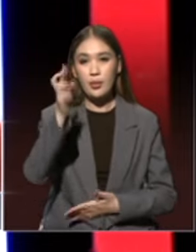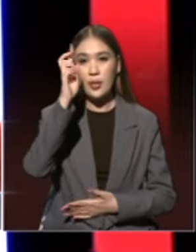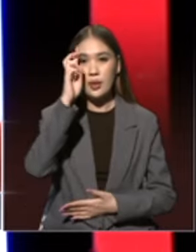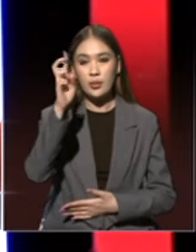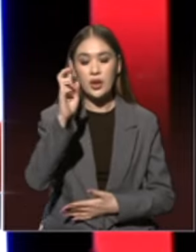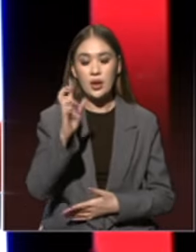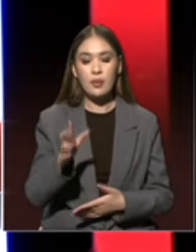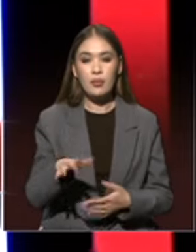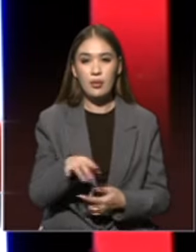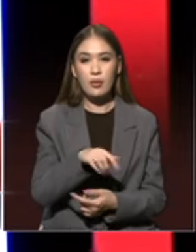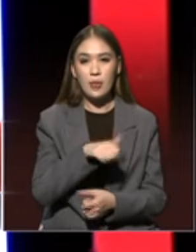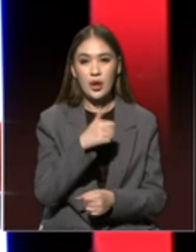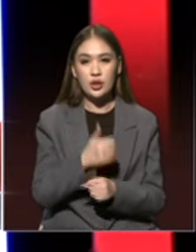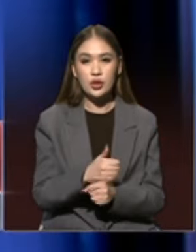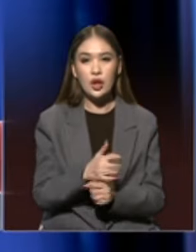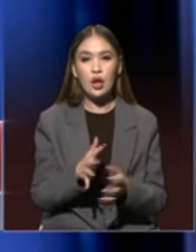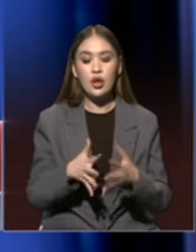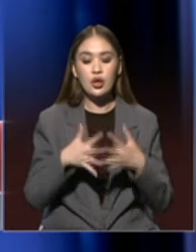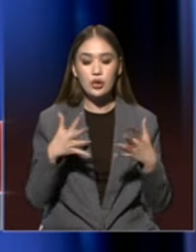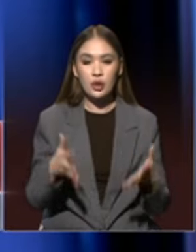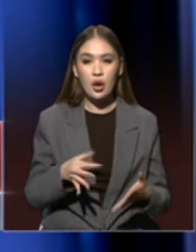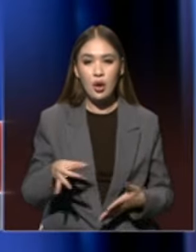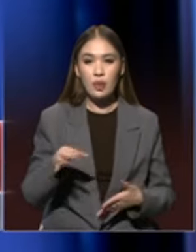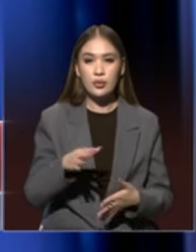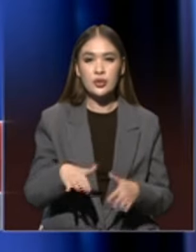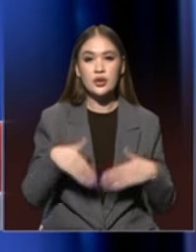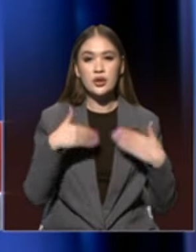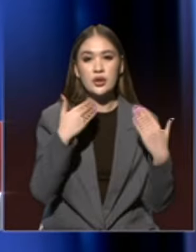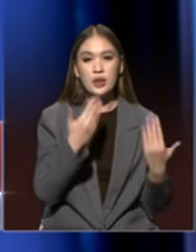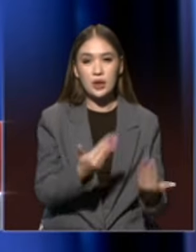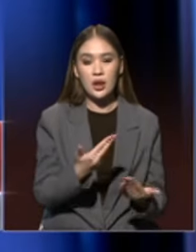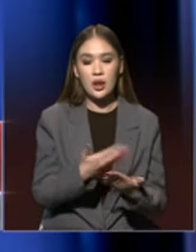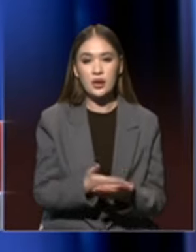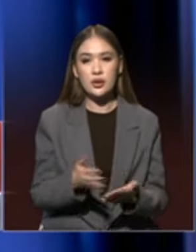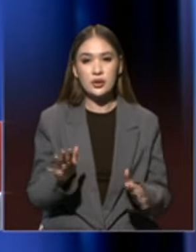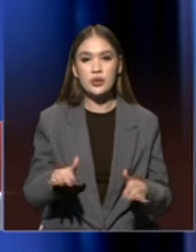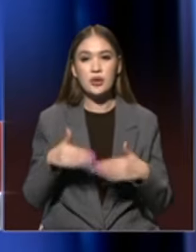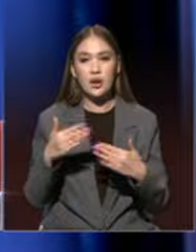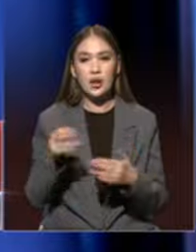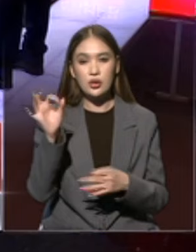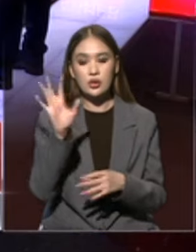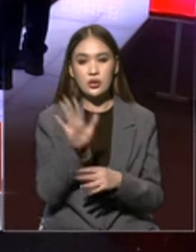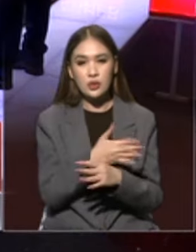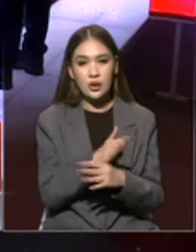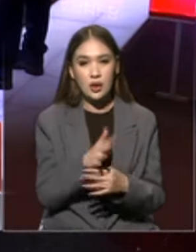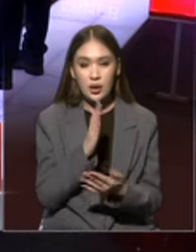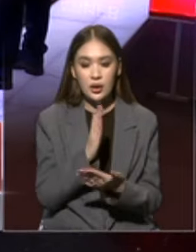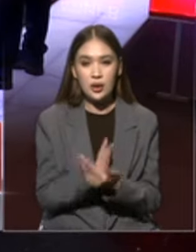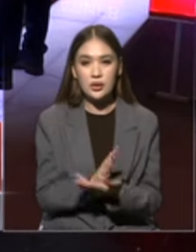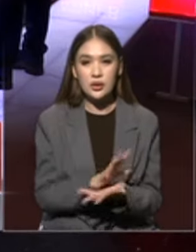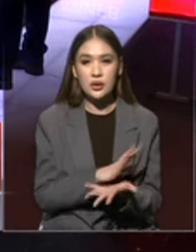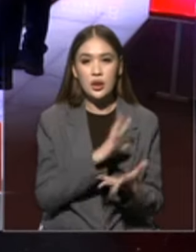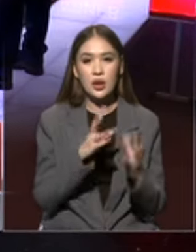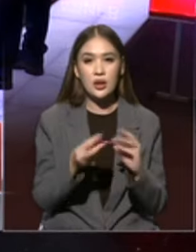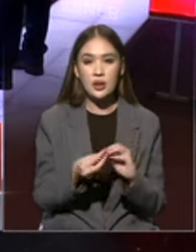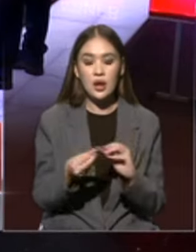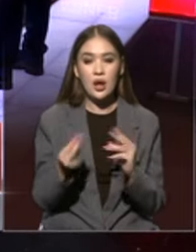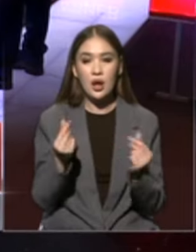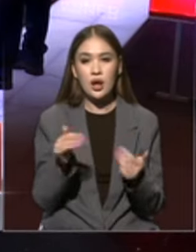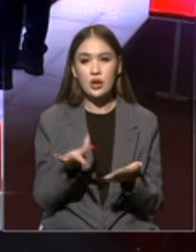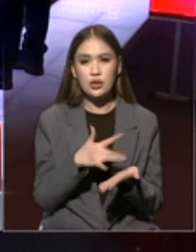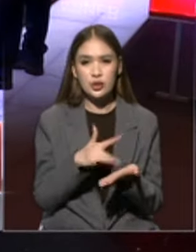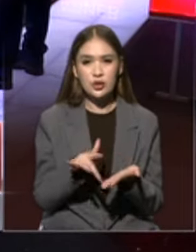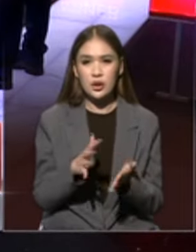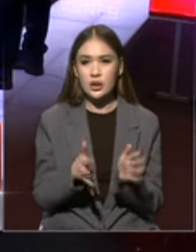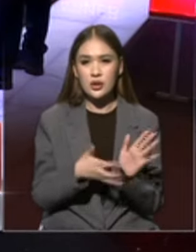үлкен кәсіпкерлерге, мына облыс сенікі, мына өңір сенікі деп жүктеді. Яғни қаржылық өте бір дефицит